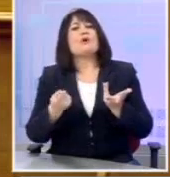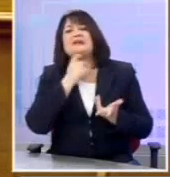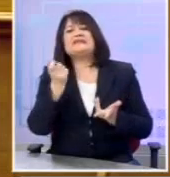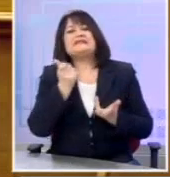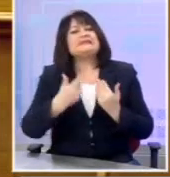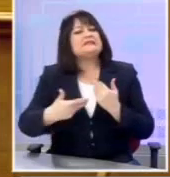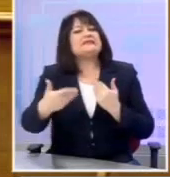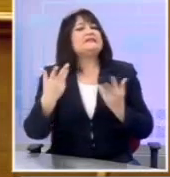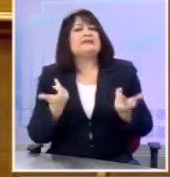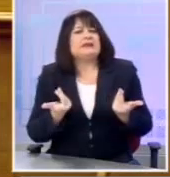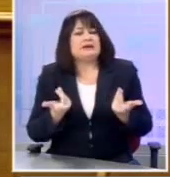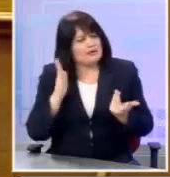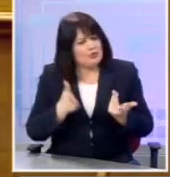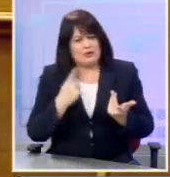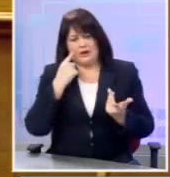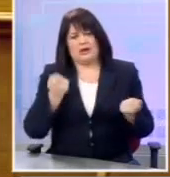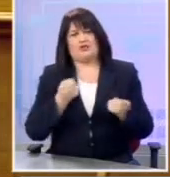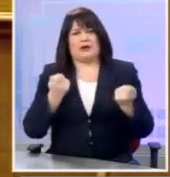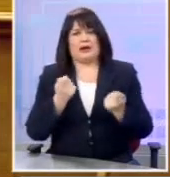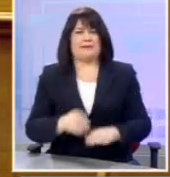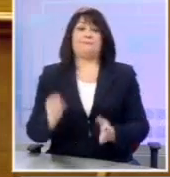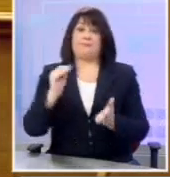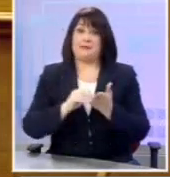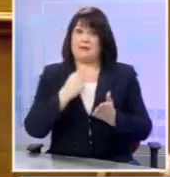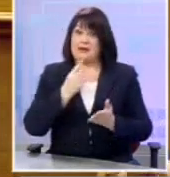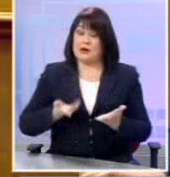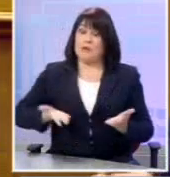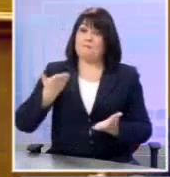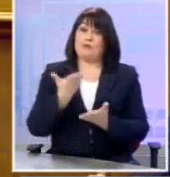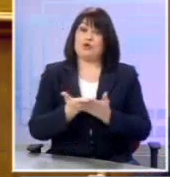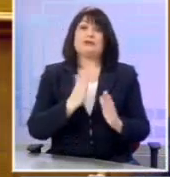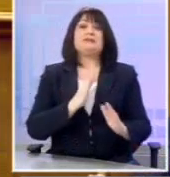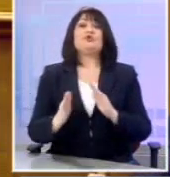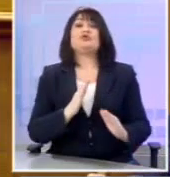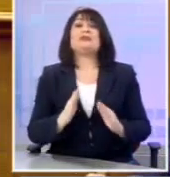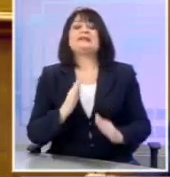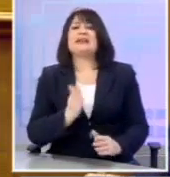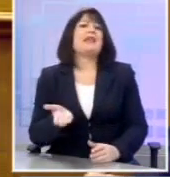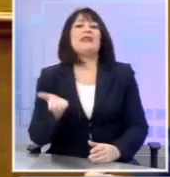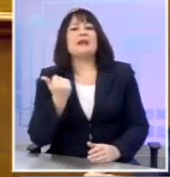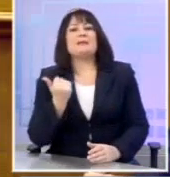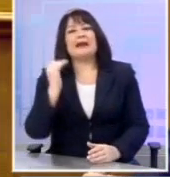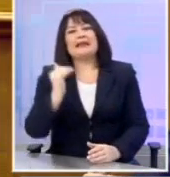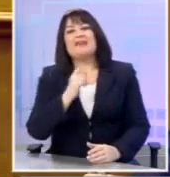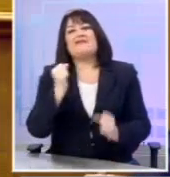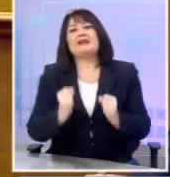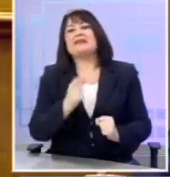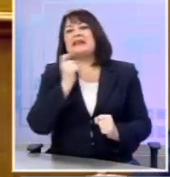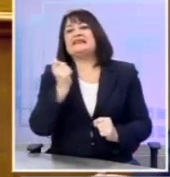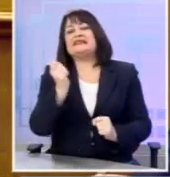Και παραλαμβάνω, η πρότασή μας διασφαλίζει ότι δεν θα υπάρξει καμία μείωση στις κύριες συντάξεις.